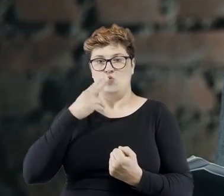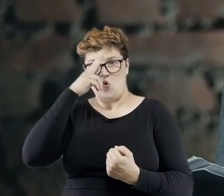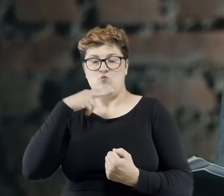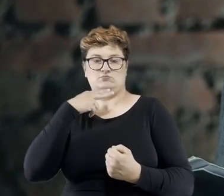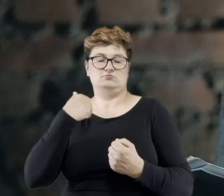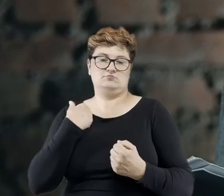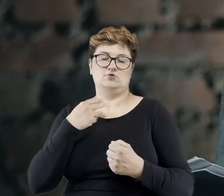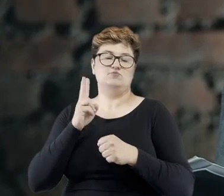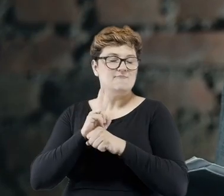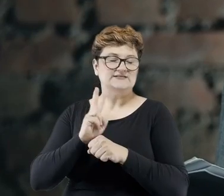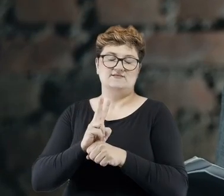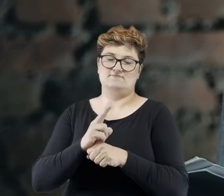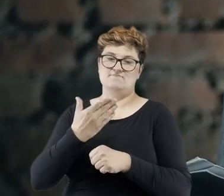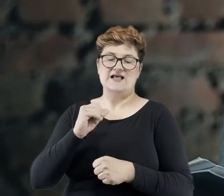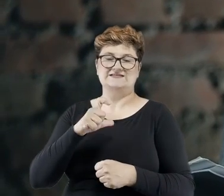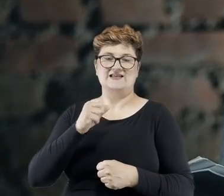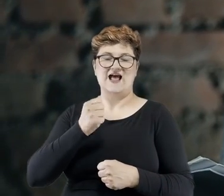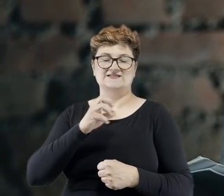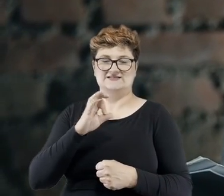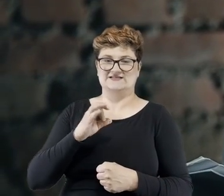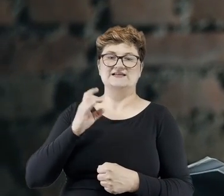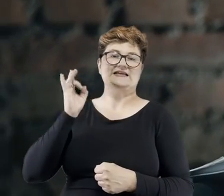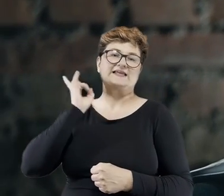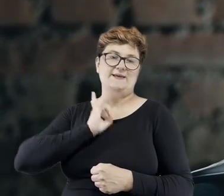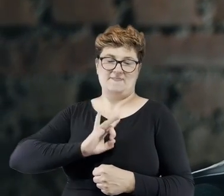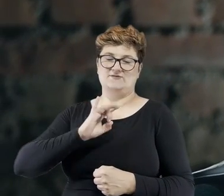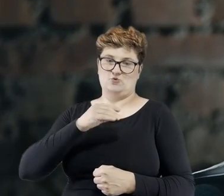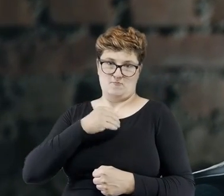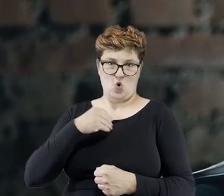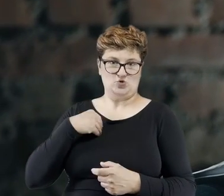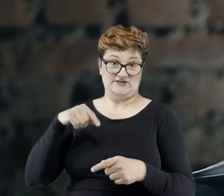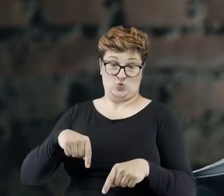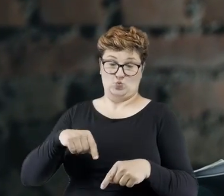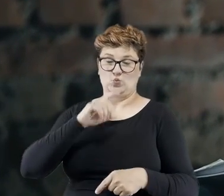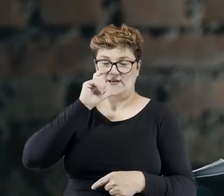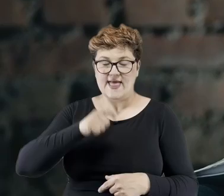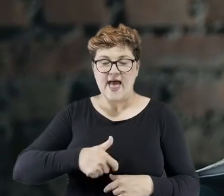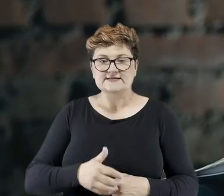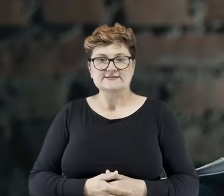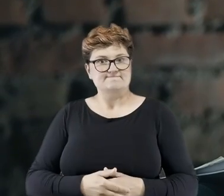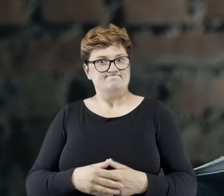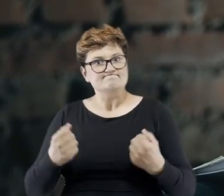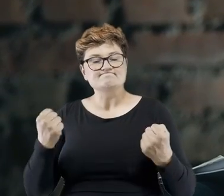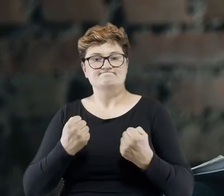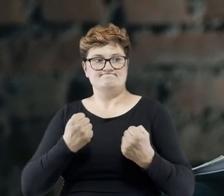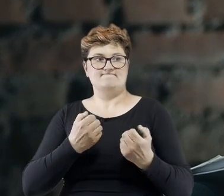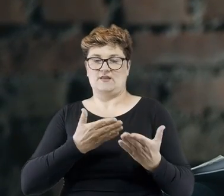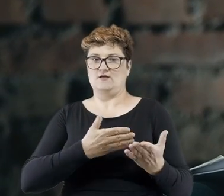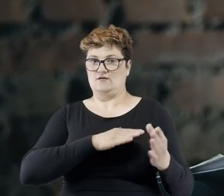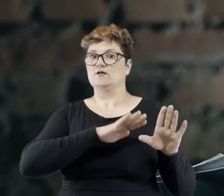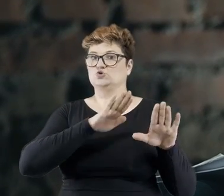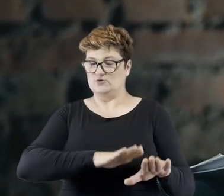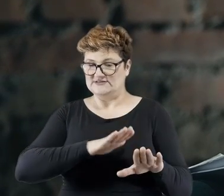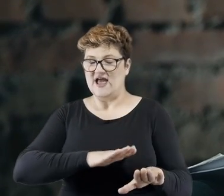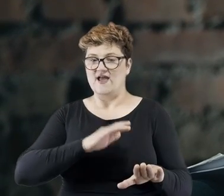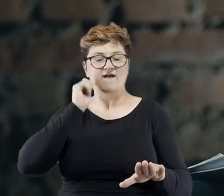z mecenasów, ważnych mecenasów Gimnazjum Polskiego w Gdańsku. Można powiedzieć, ona